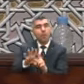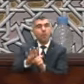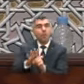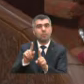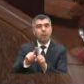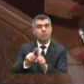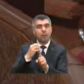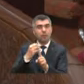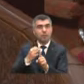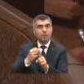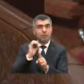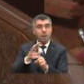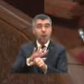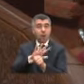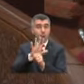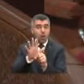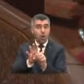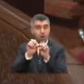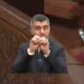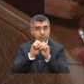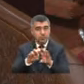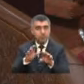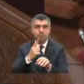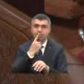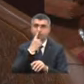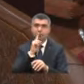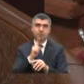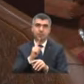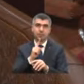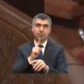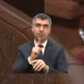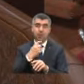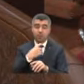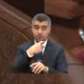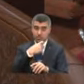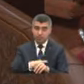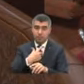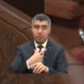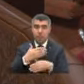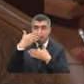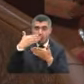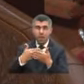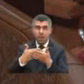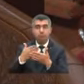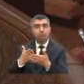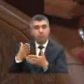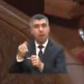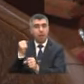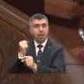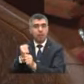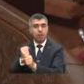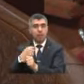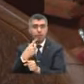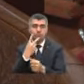اللي هو التحكم النسبي في الوضع الوبائي في بلادنا. انا مغربيه عشت في الخارج،